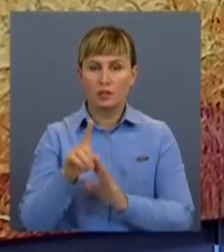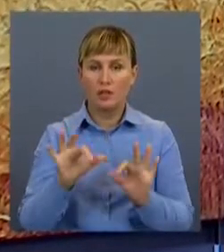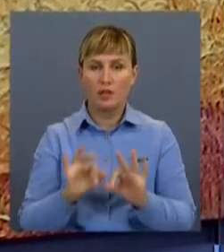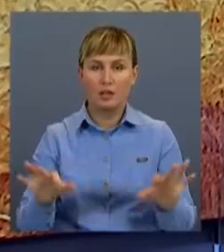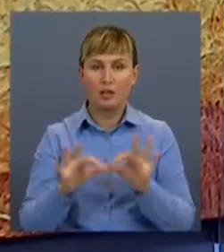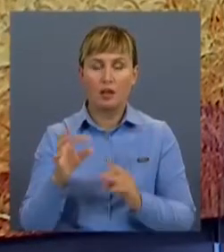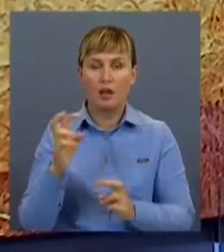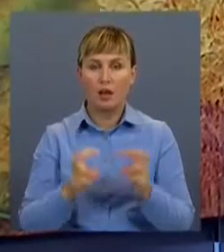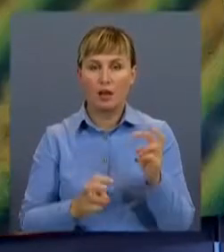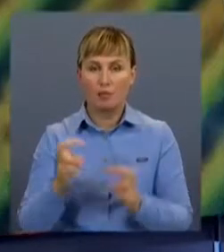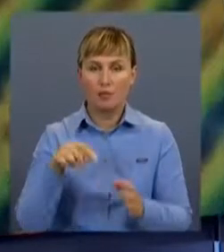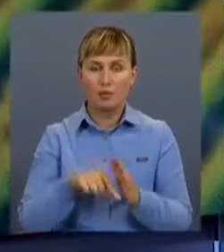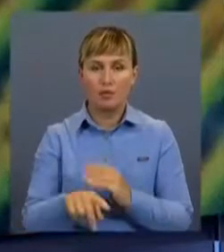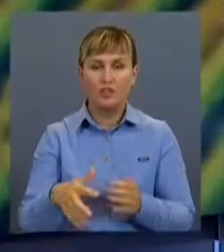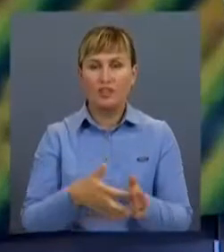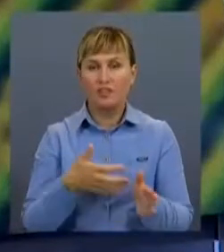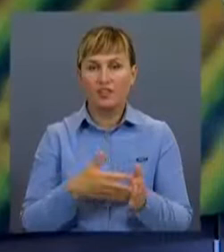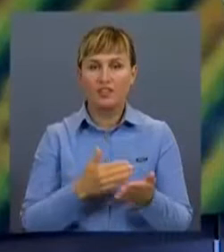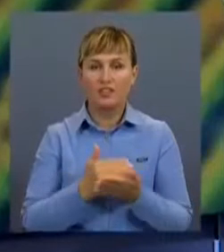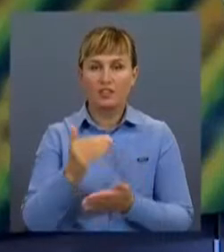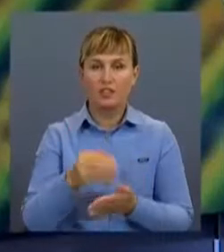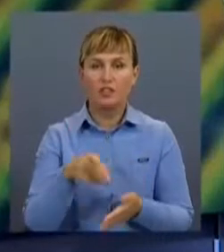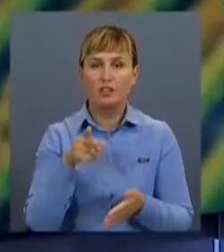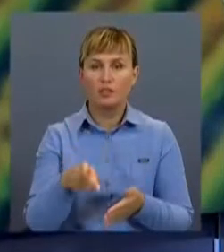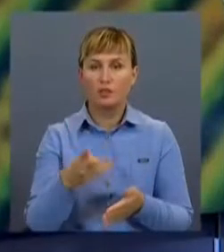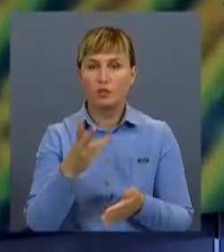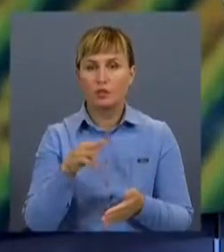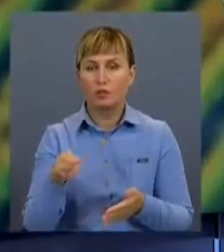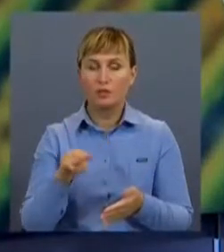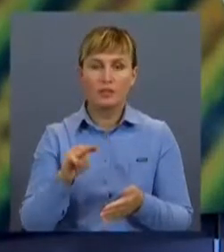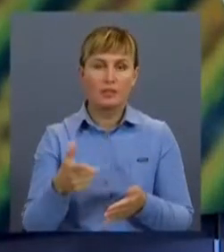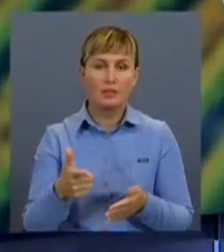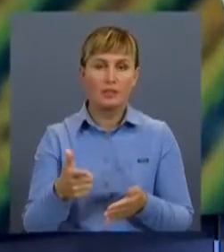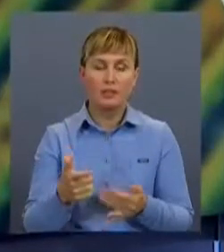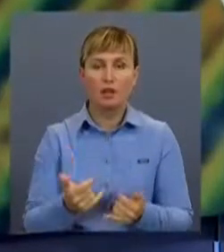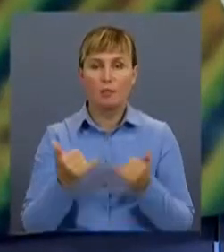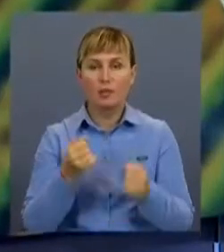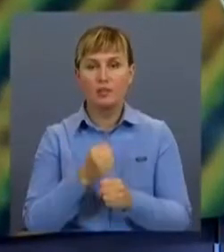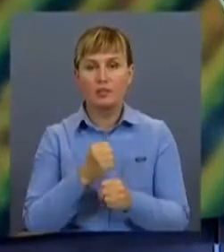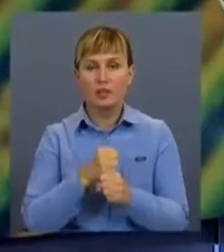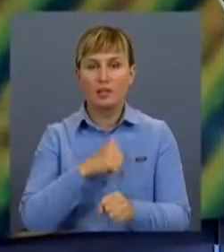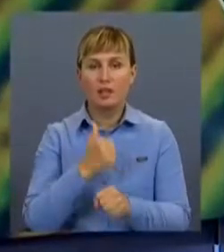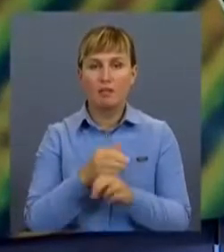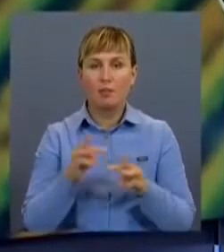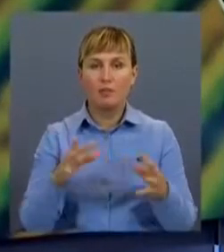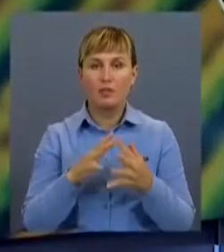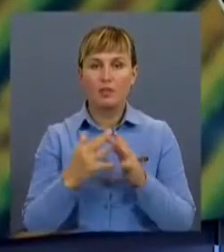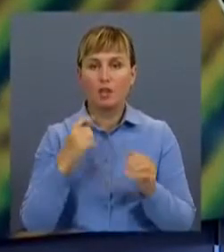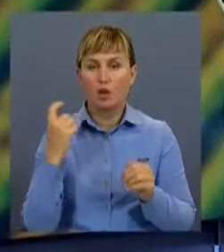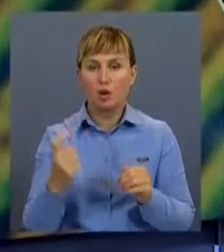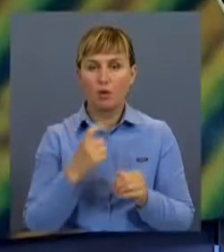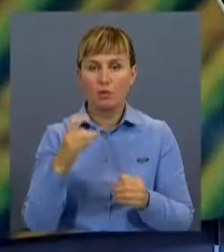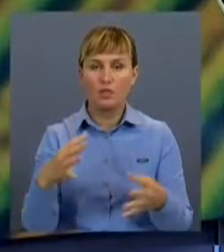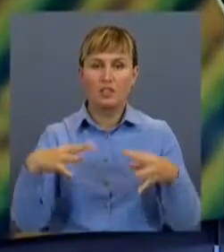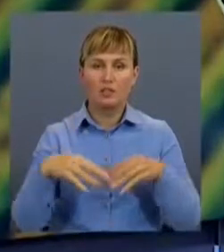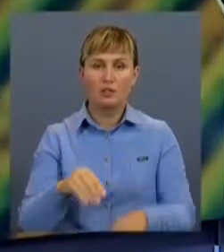агропромышленному комплексу страны не хватает свыше двух триллионов тенге подсчёты сделал глава минсельхоза и вице-премьер по совместительству